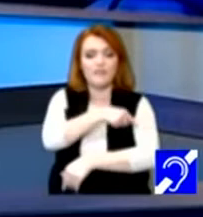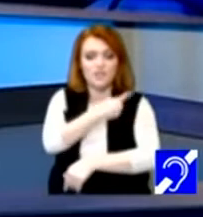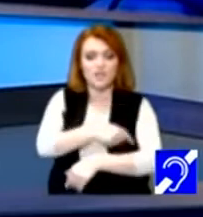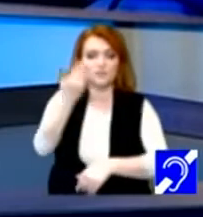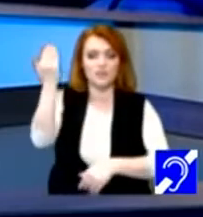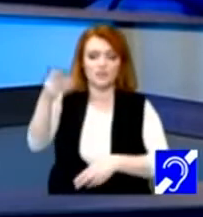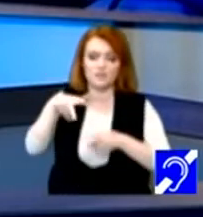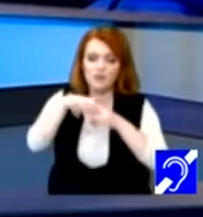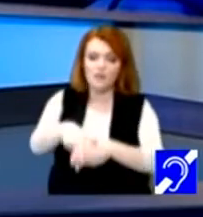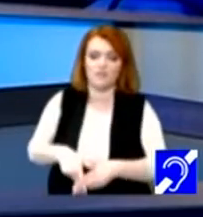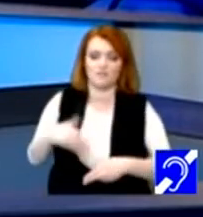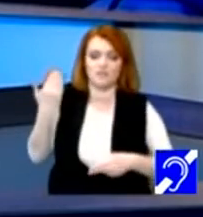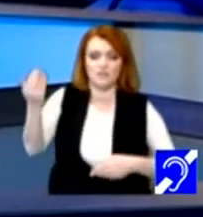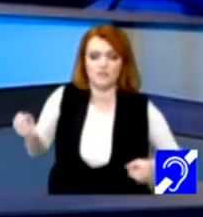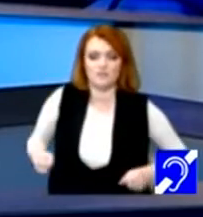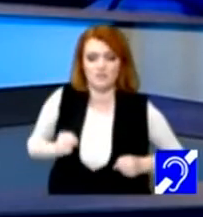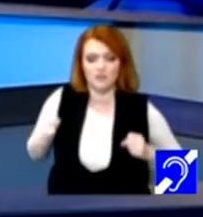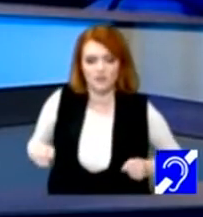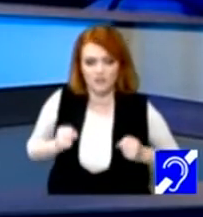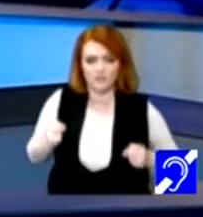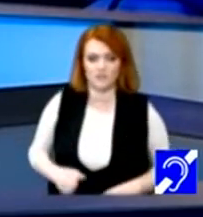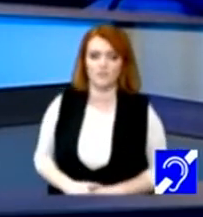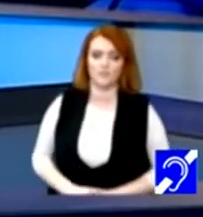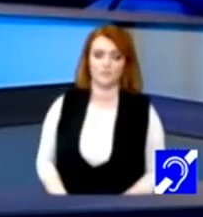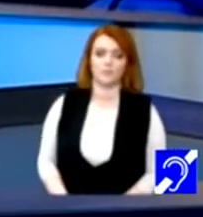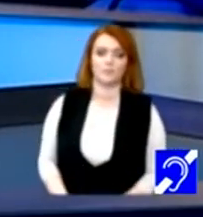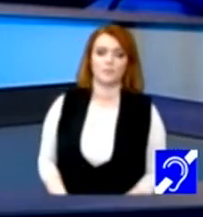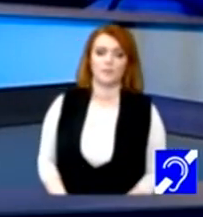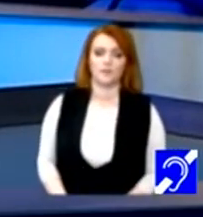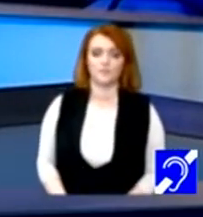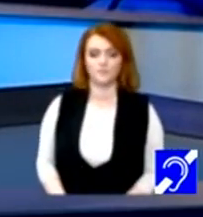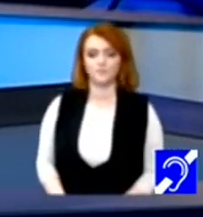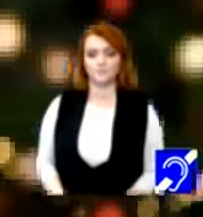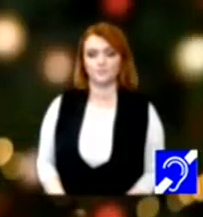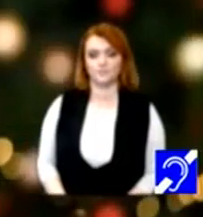pentru familiile care au pierdut pe cineva drag din cauza coronavirusului.